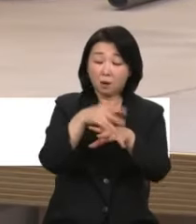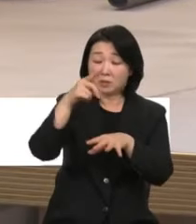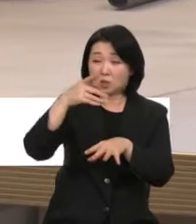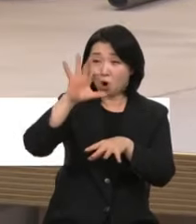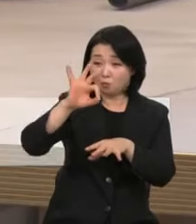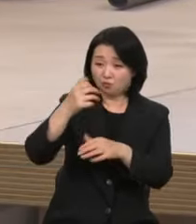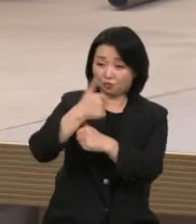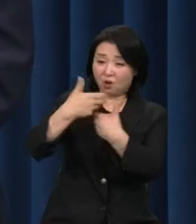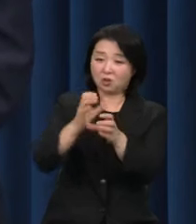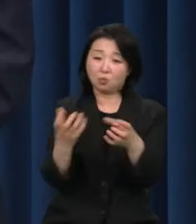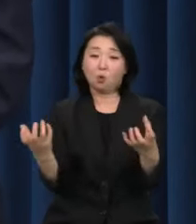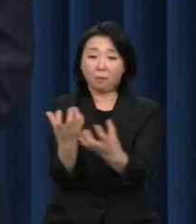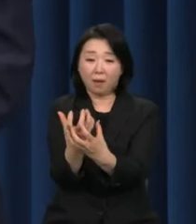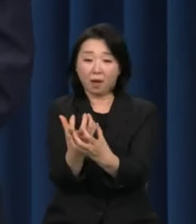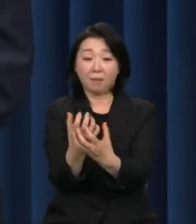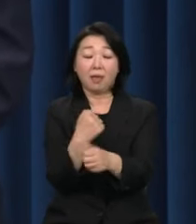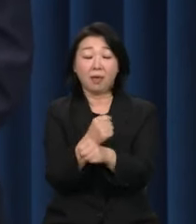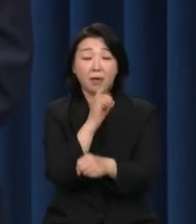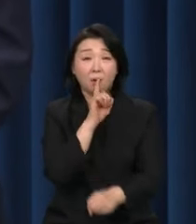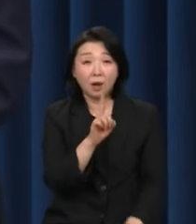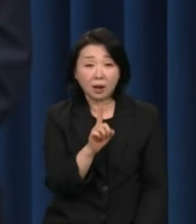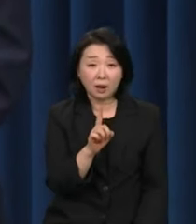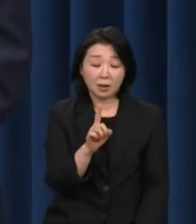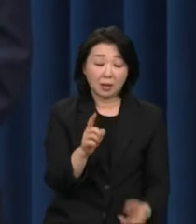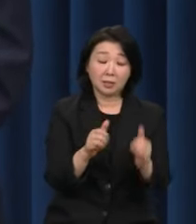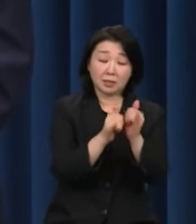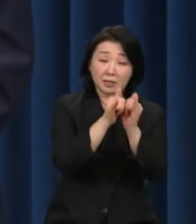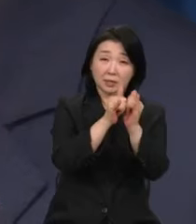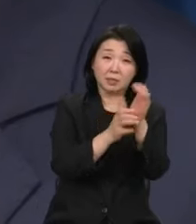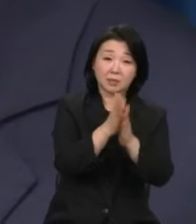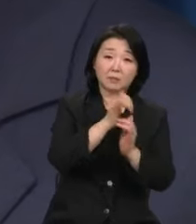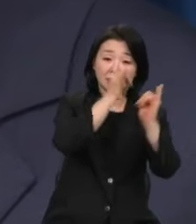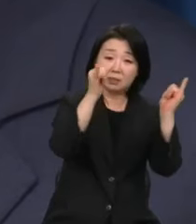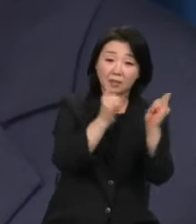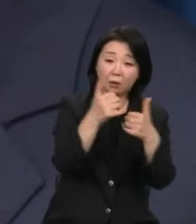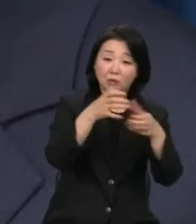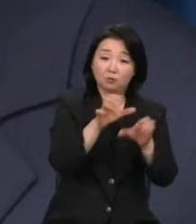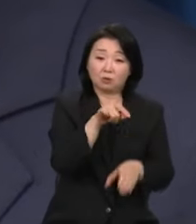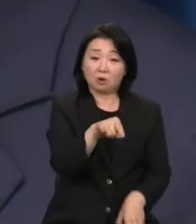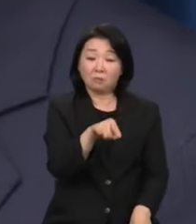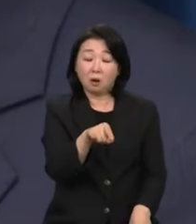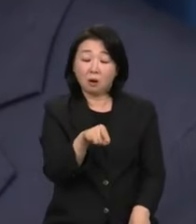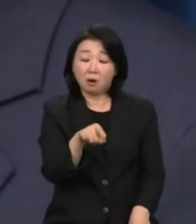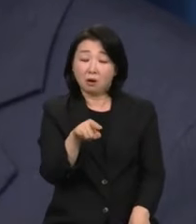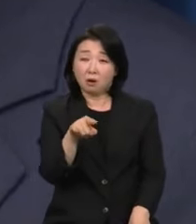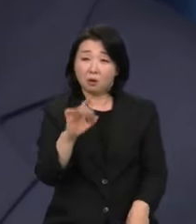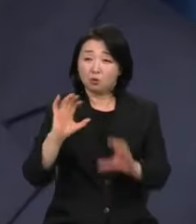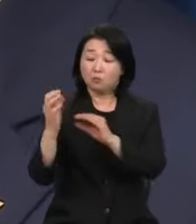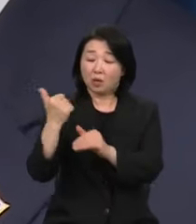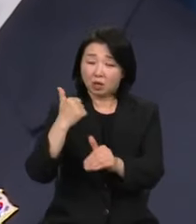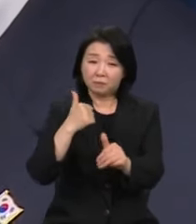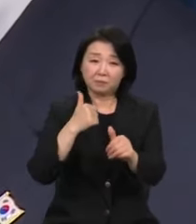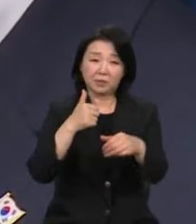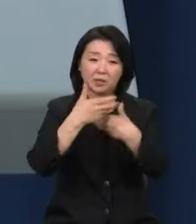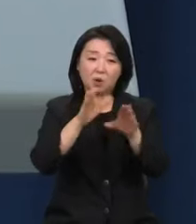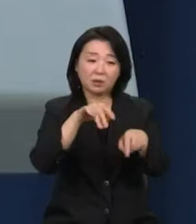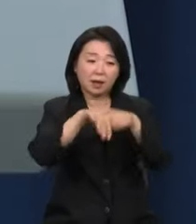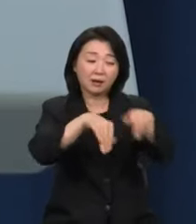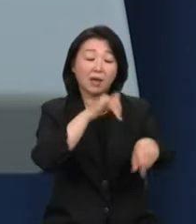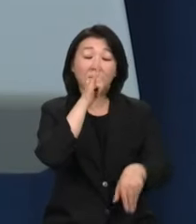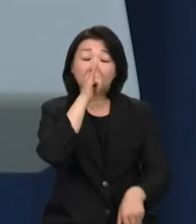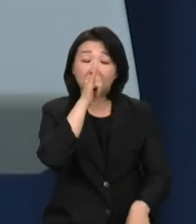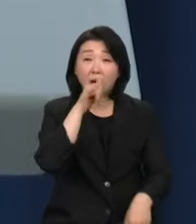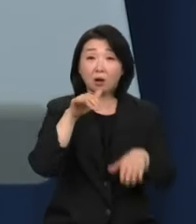중입니다. 앞서 강승규 전 시민사회수석은 국민의힘 전당대회 개입 의혹으로, 황상무 전